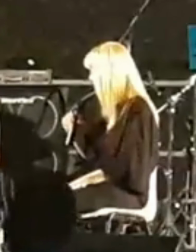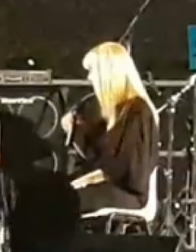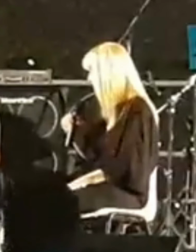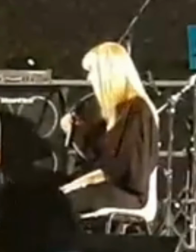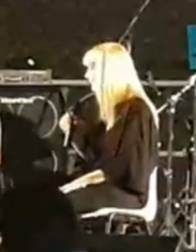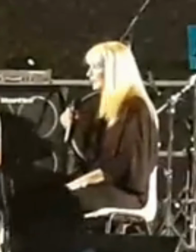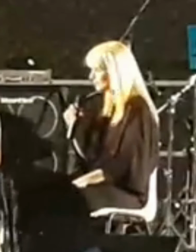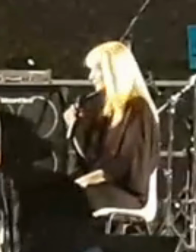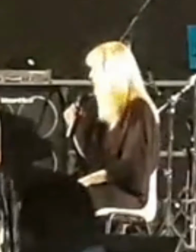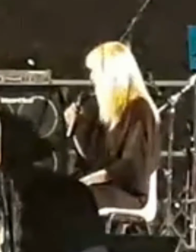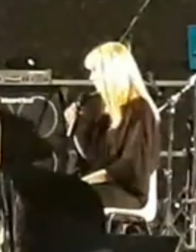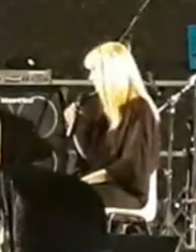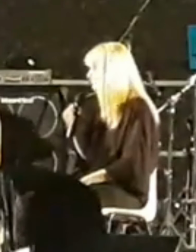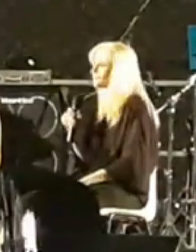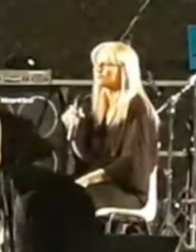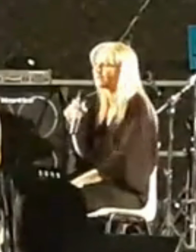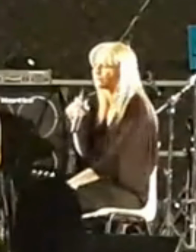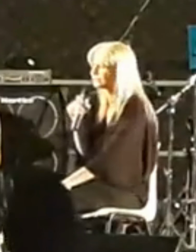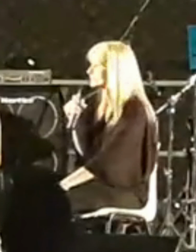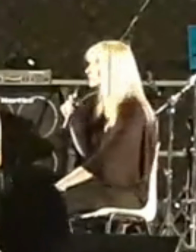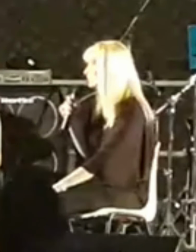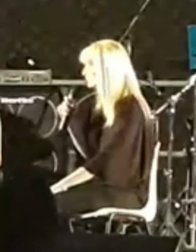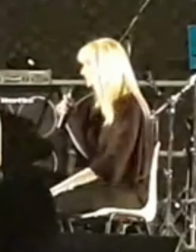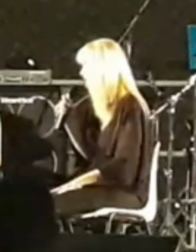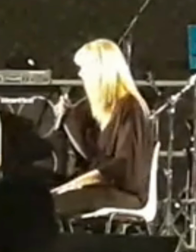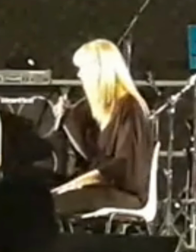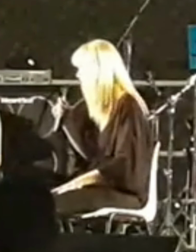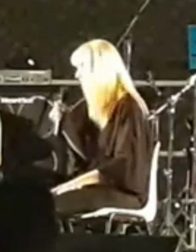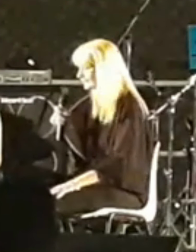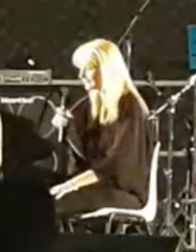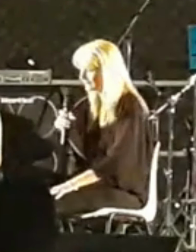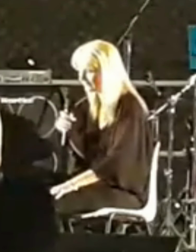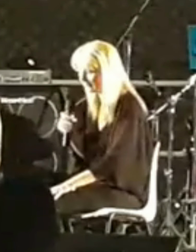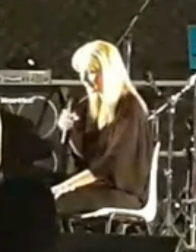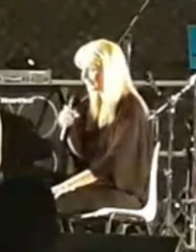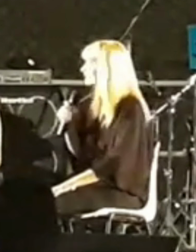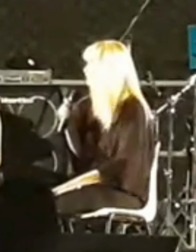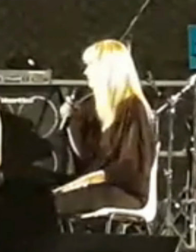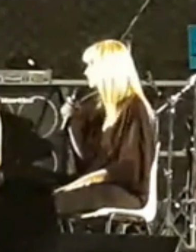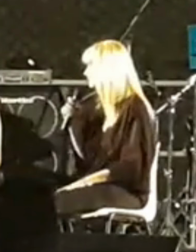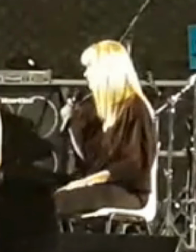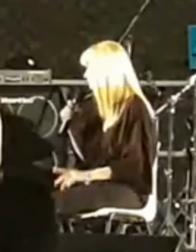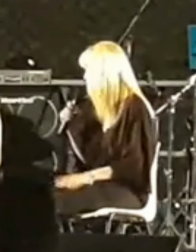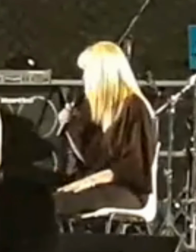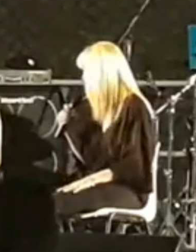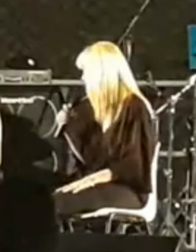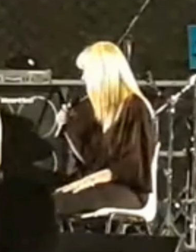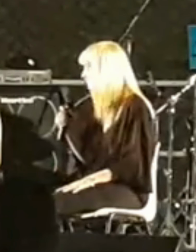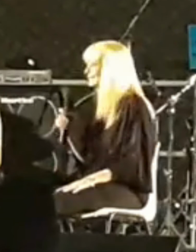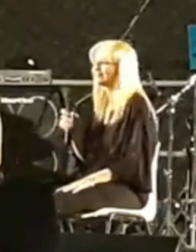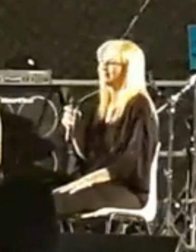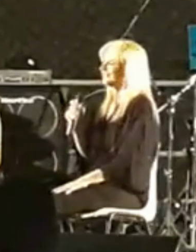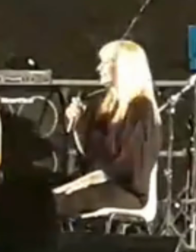alla fondazione. Sì, noi abbiamo la fondazione Pino Daniele Trust, che è stata creata da mio fratello Alessandro, che è il presidente,